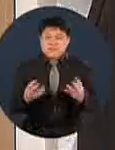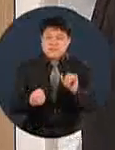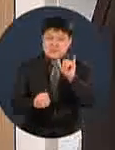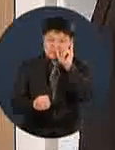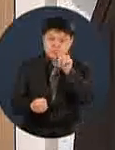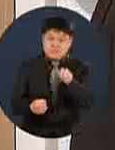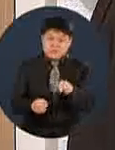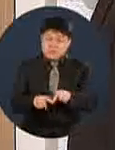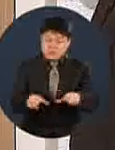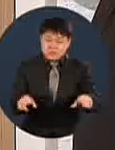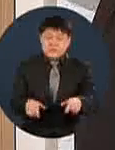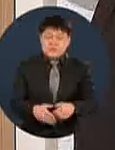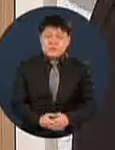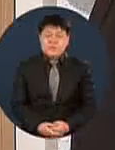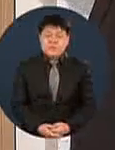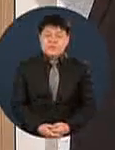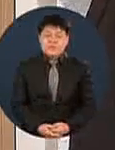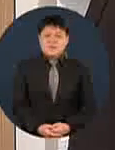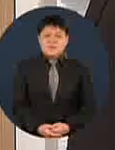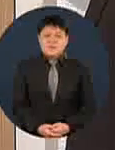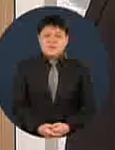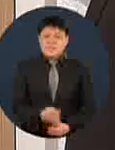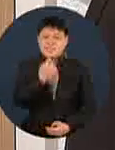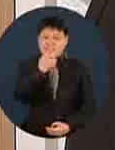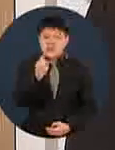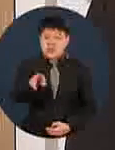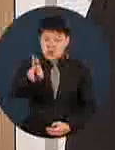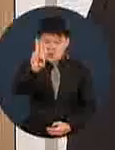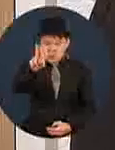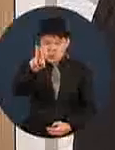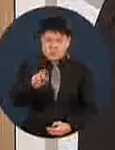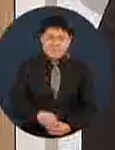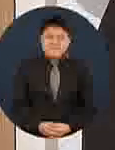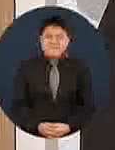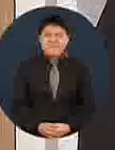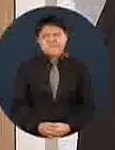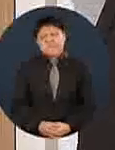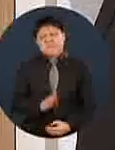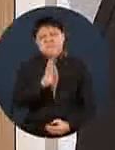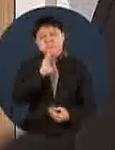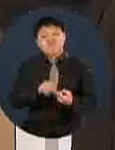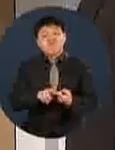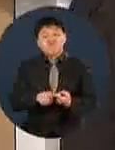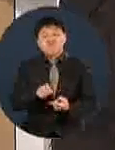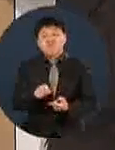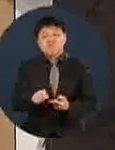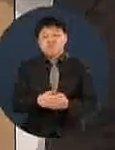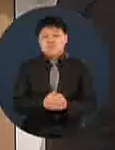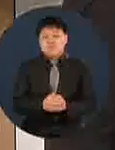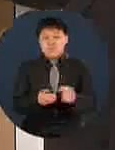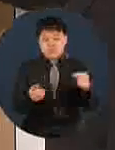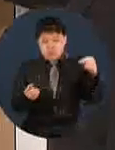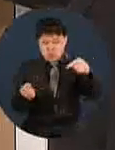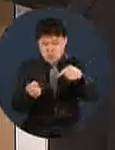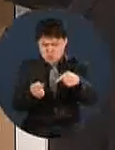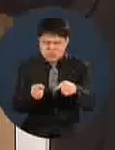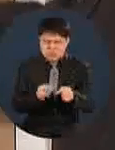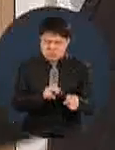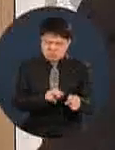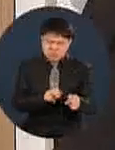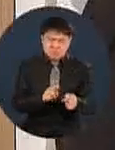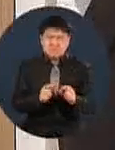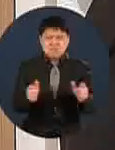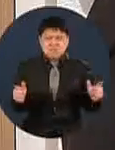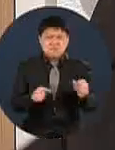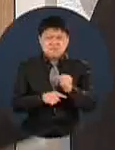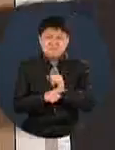바둑이 되겠습니다. 네. 네. 자, 그러니까 백이 이곳을 걸쳐갔죠? 네, 그것도 뭐 너무나 당연한 점이죠. 협공을 한다든가 받는다든가 그건 다 여러